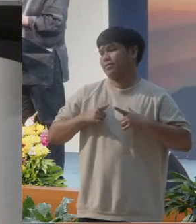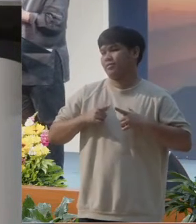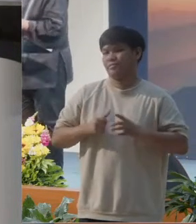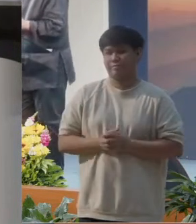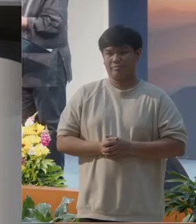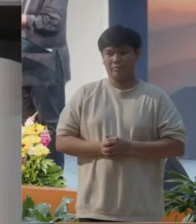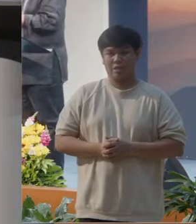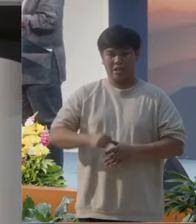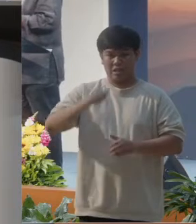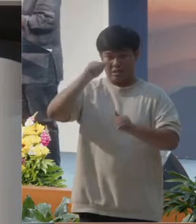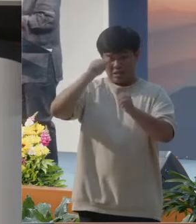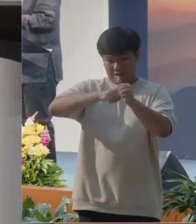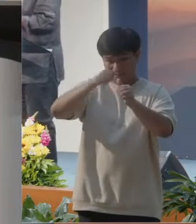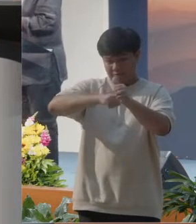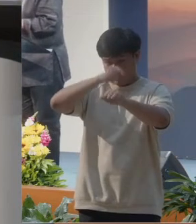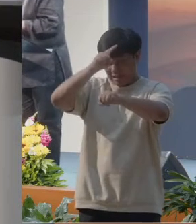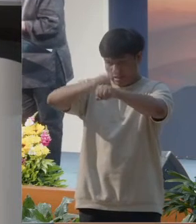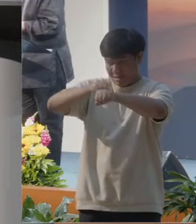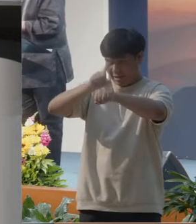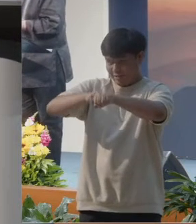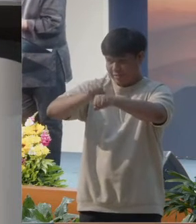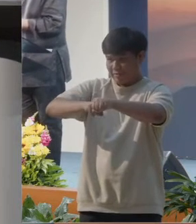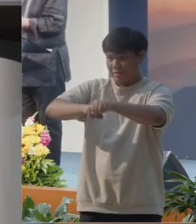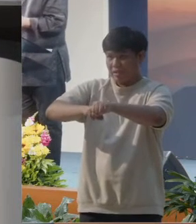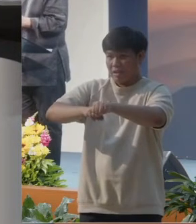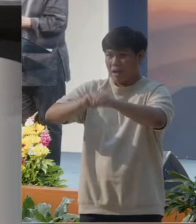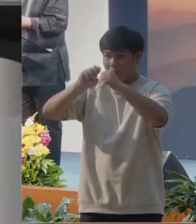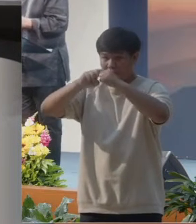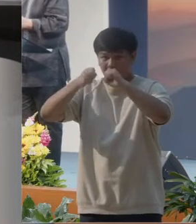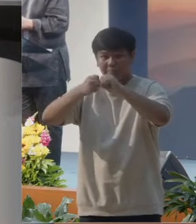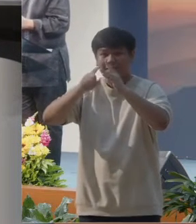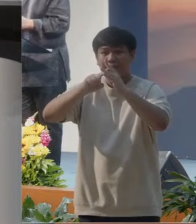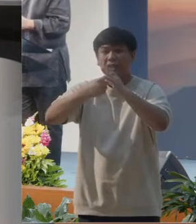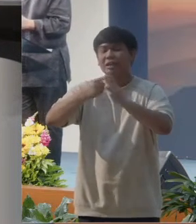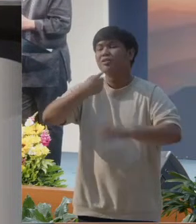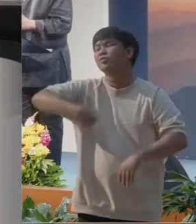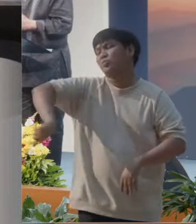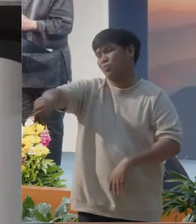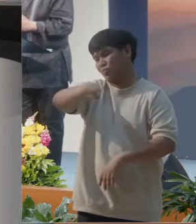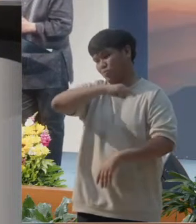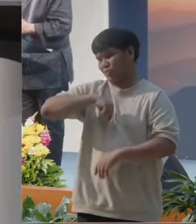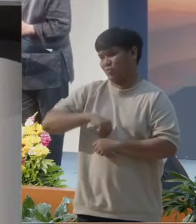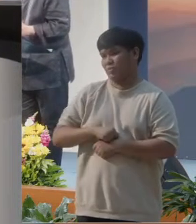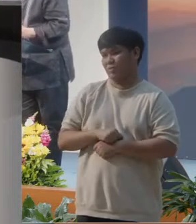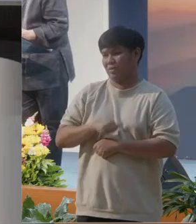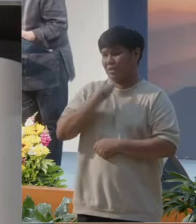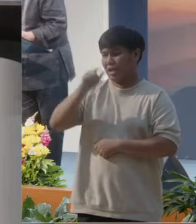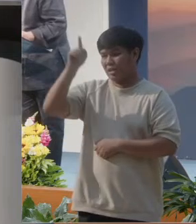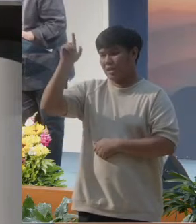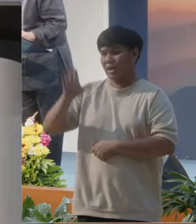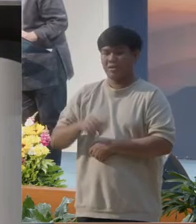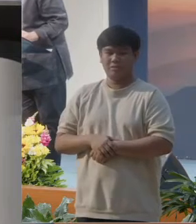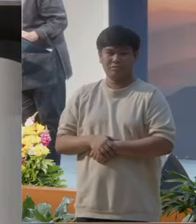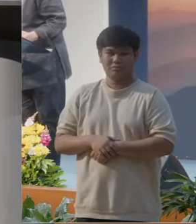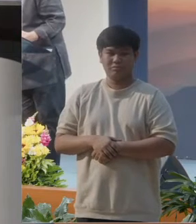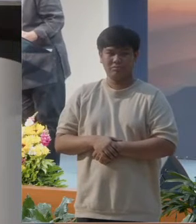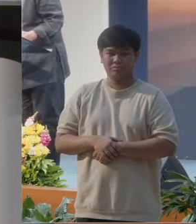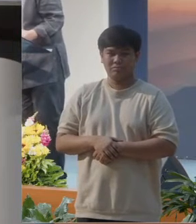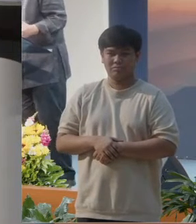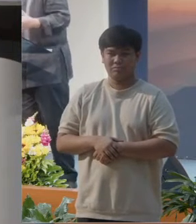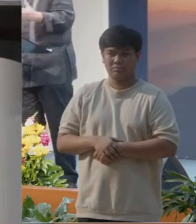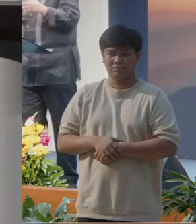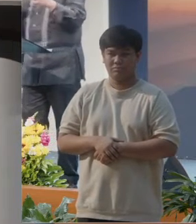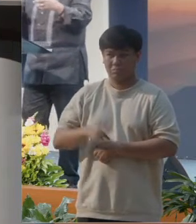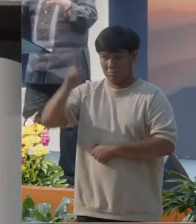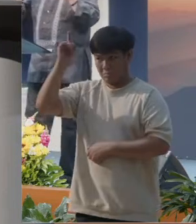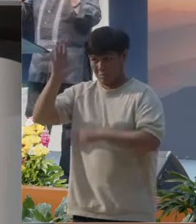man lagi-lagi sa atin po nagsisimula ang pagkakamali, hindi po sa Panginoon. Pagka po nakikita niyong